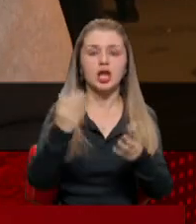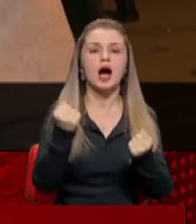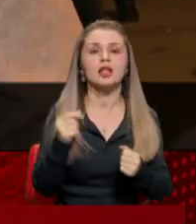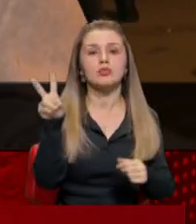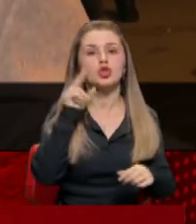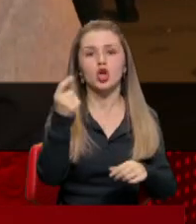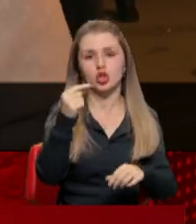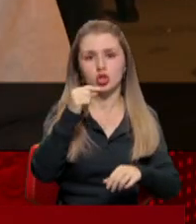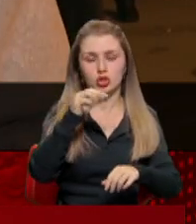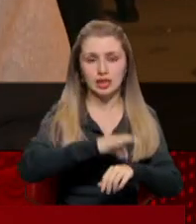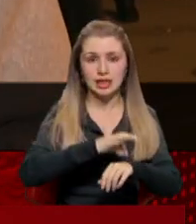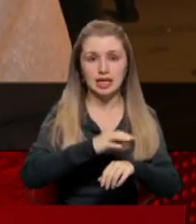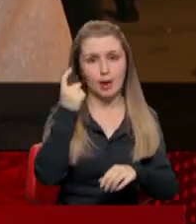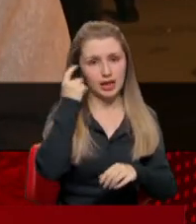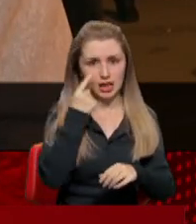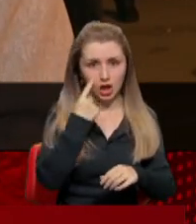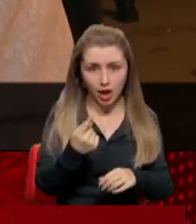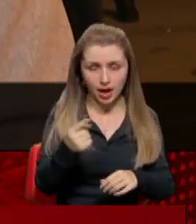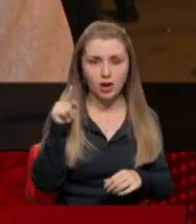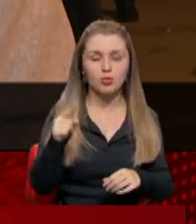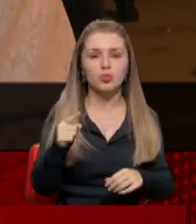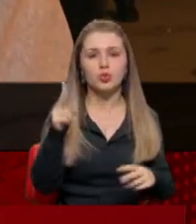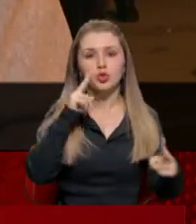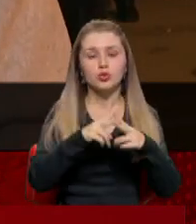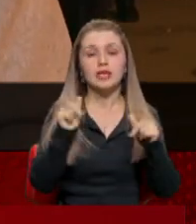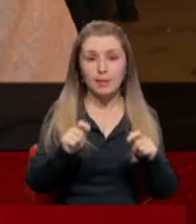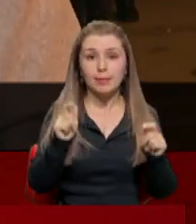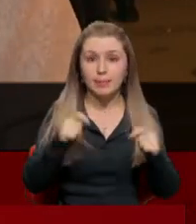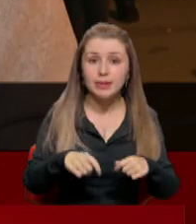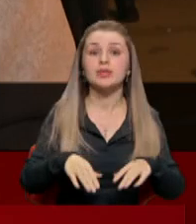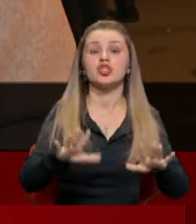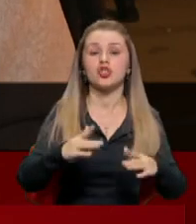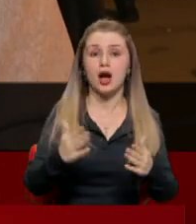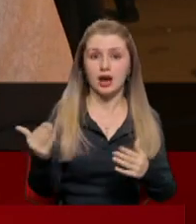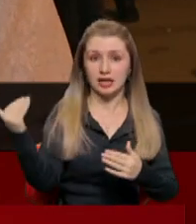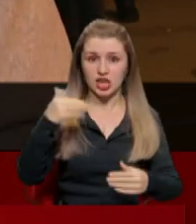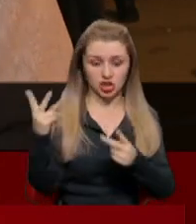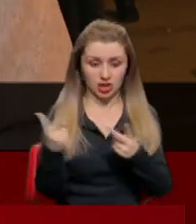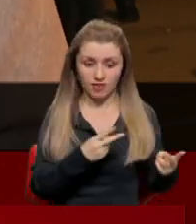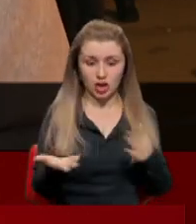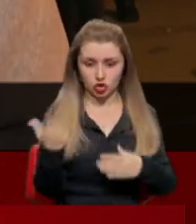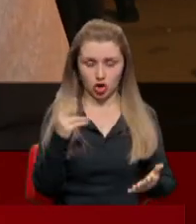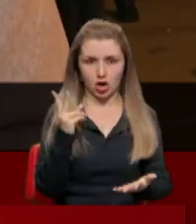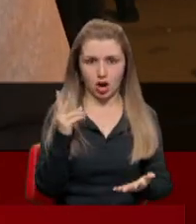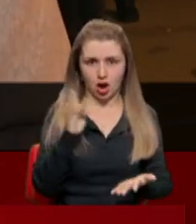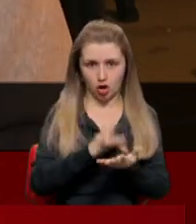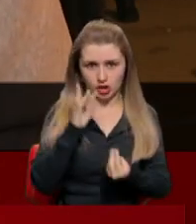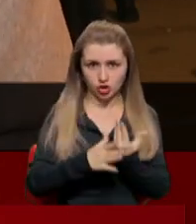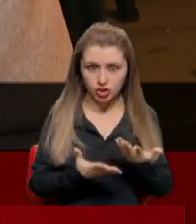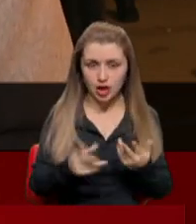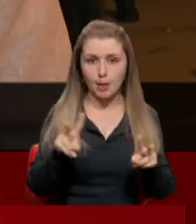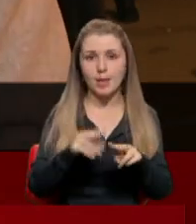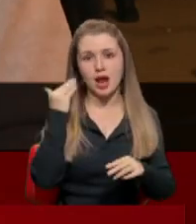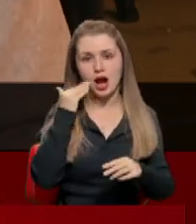son dakika ve kulis bilgilere göre bu görüşmenin yapılıp yapılmayacağı gelecek bir davetten sonra ortaya çıkacaktı.